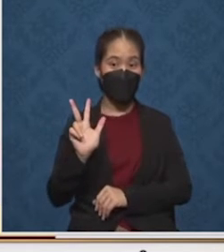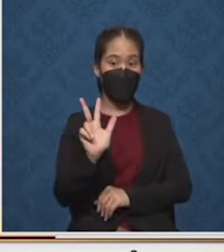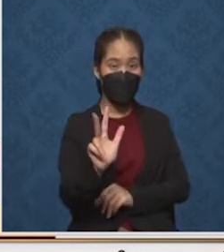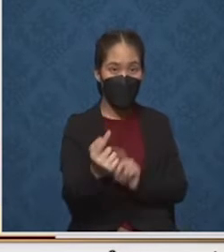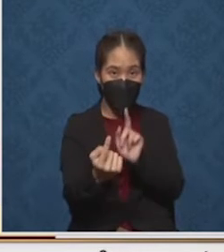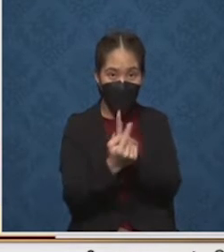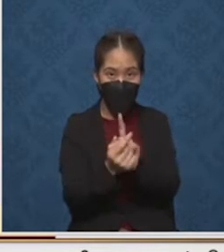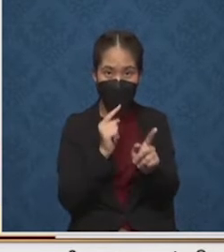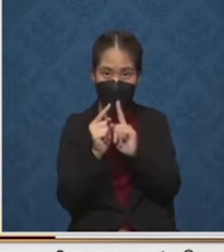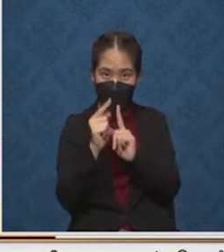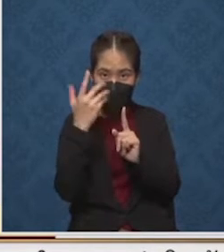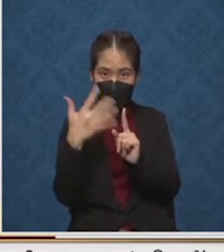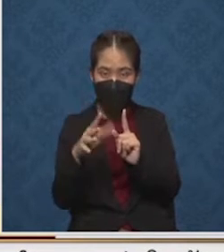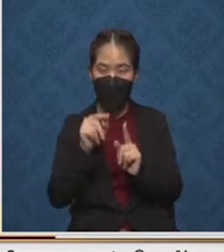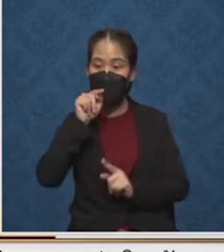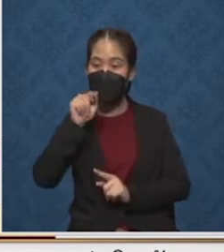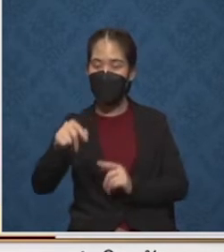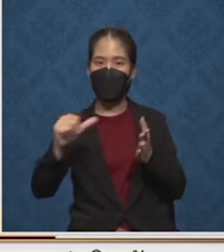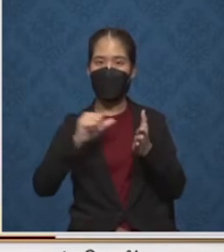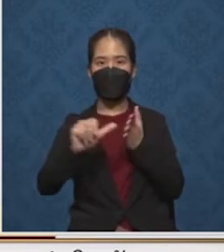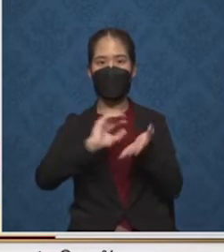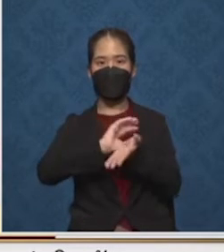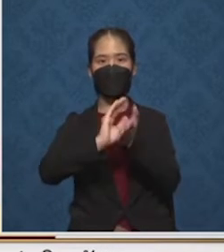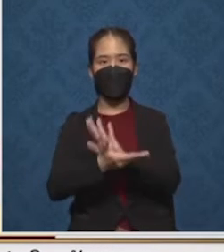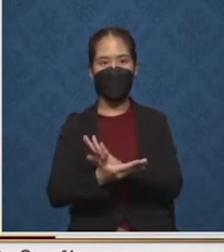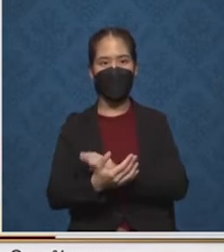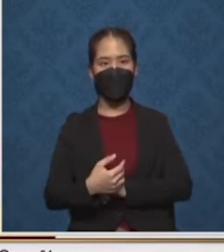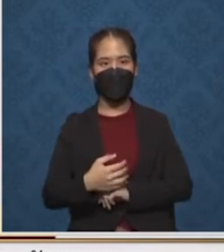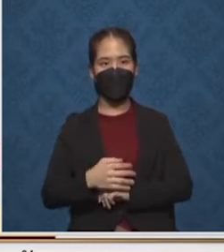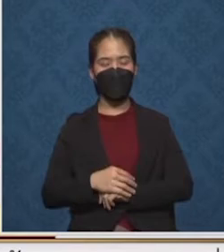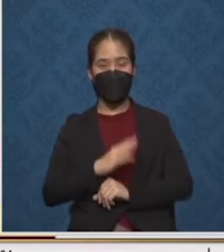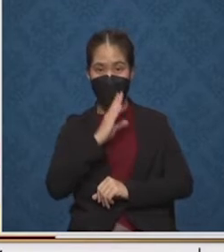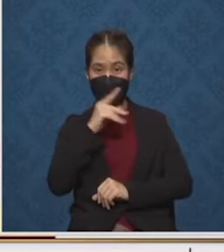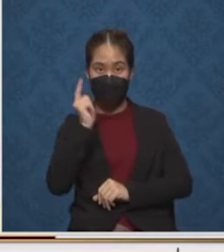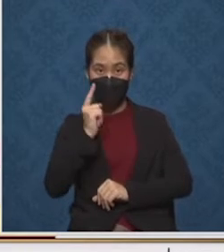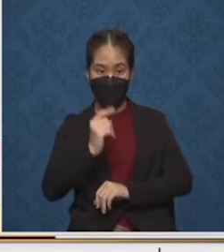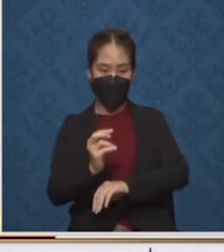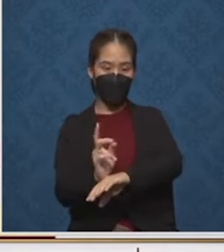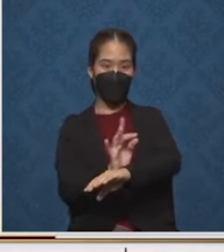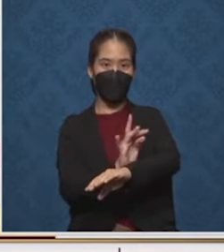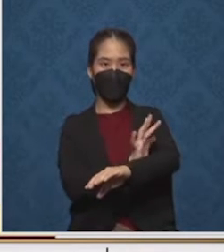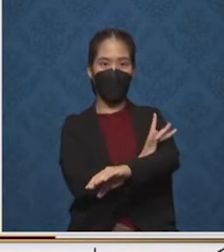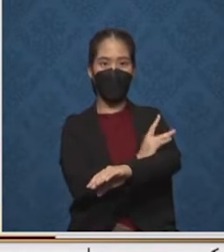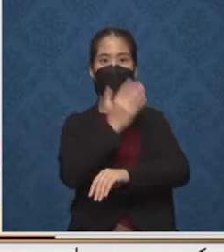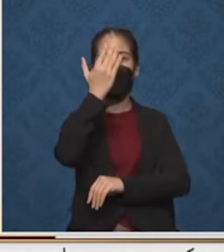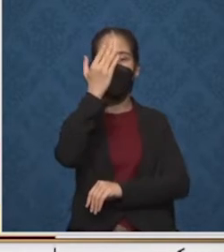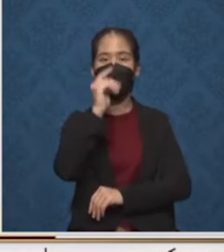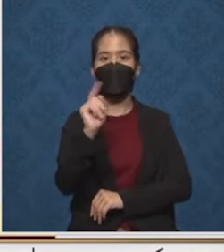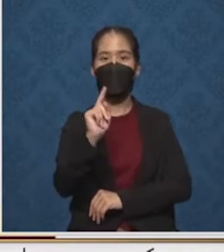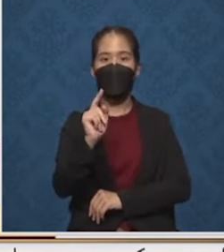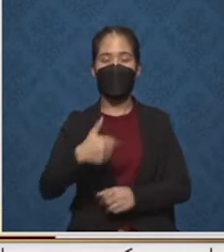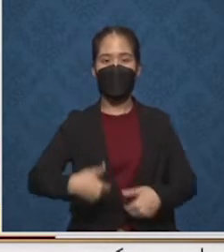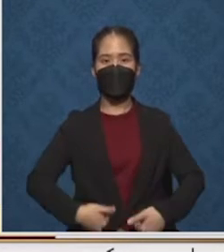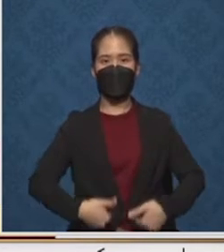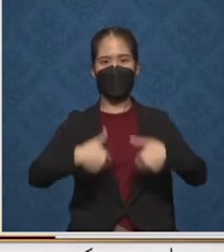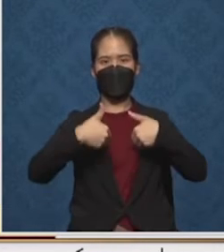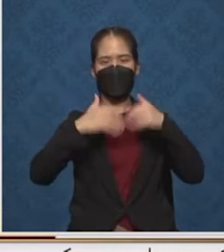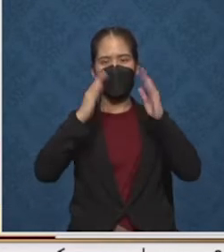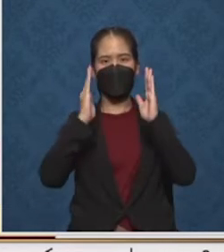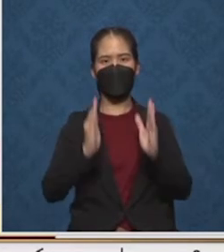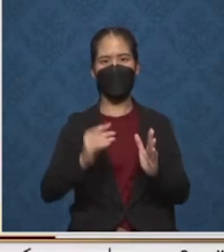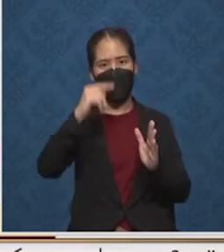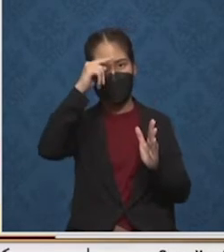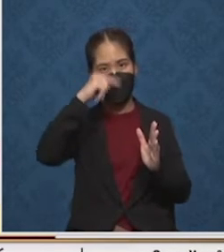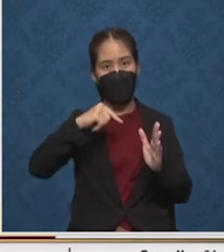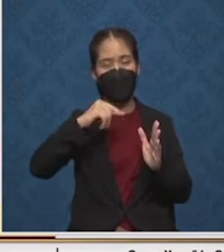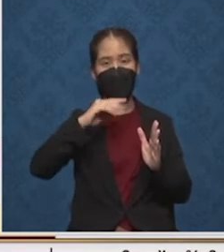ดีแต่ถ้ามันเป็นอย่างนั้นจริงนะทำร้ายนะผมมีขนหัวลุกแล้วชีวิตคนไทยและ